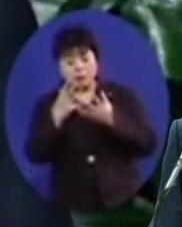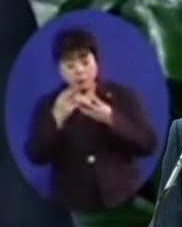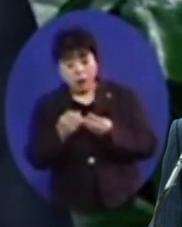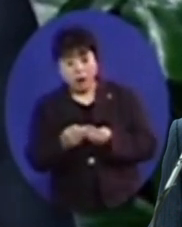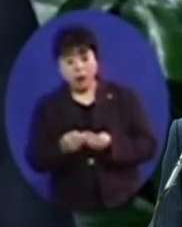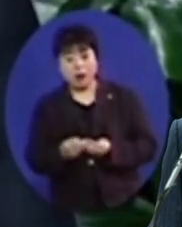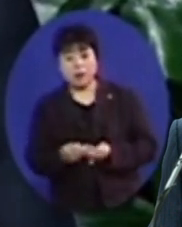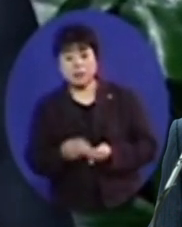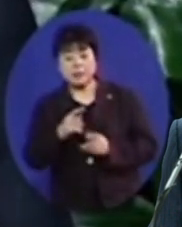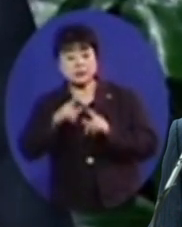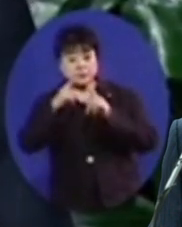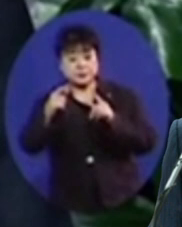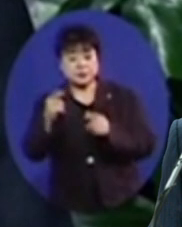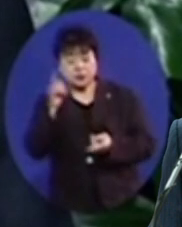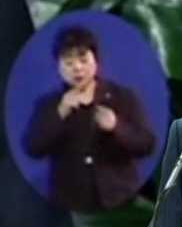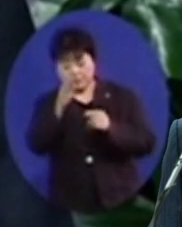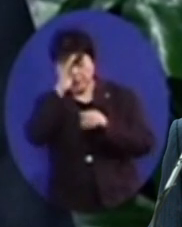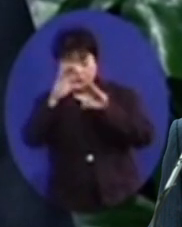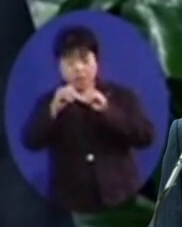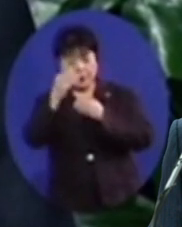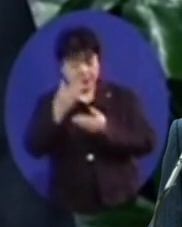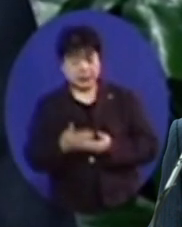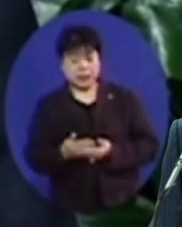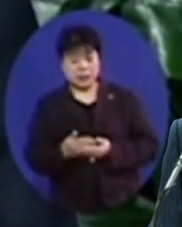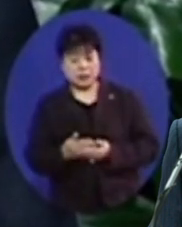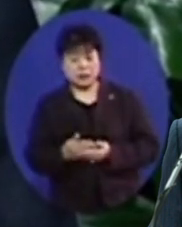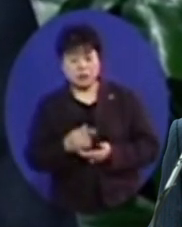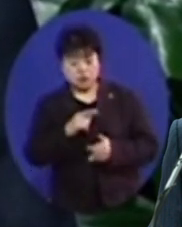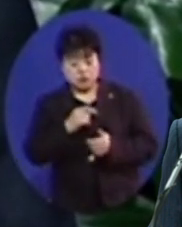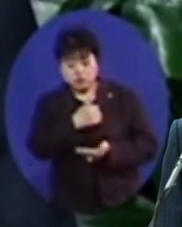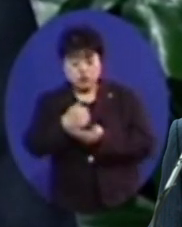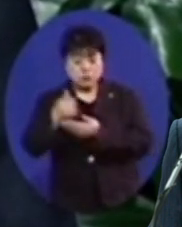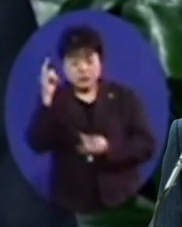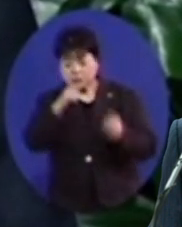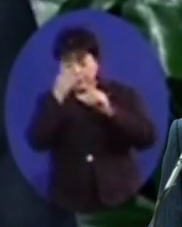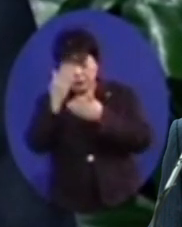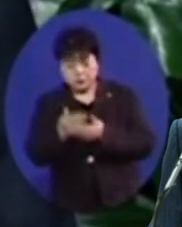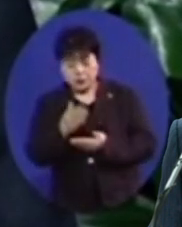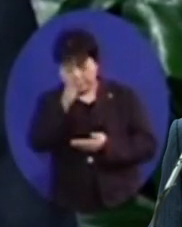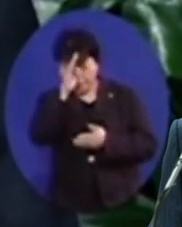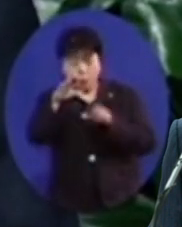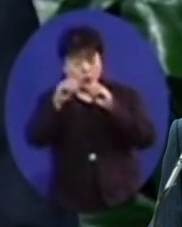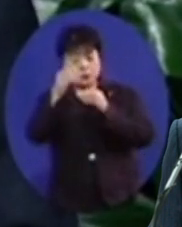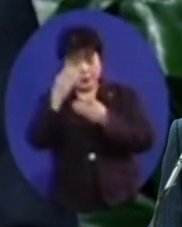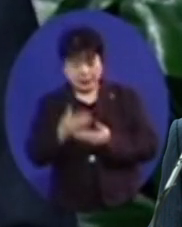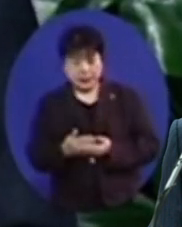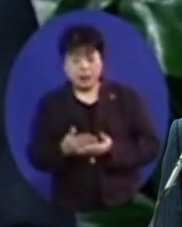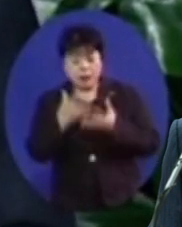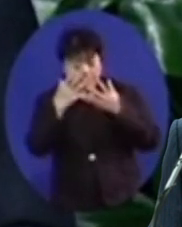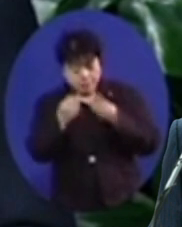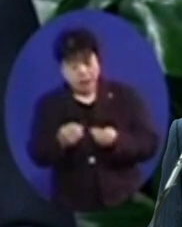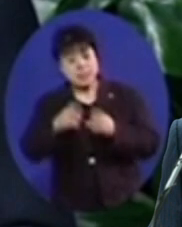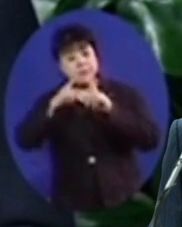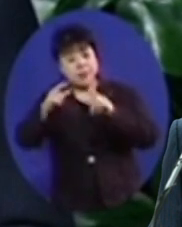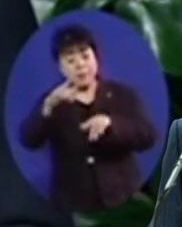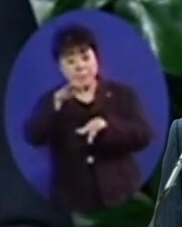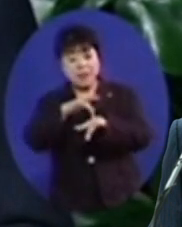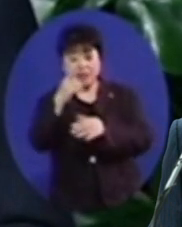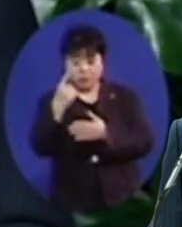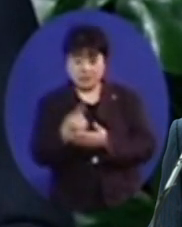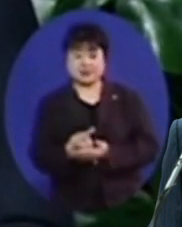입으로 고백을 합니다. 제가 채찍에 맞음으로 너가 나음을 입었다. 제가 채찍에 맞음으로 너가 나음을 입었다. 그러면 마귀가 와서